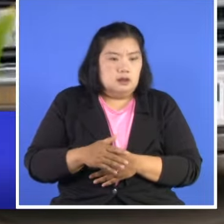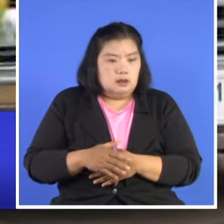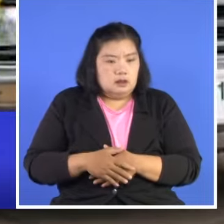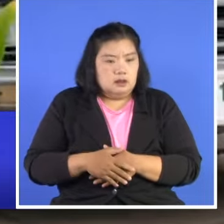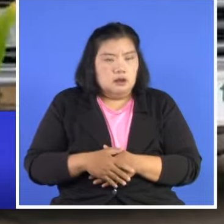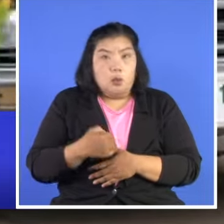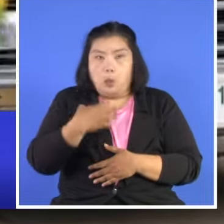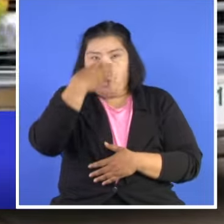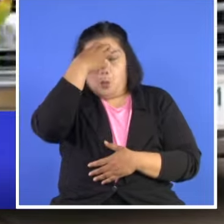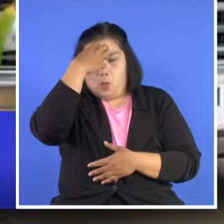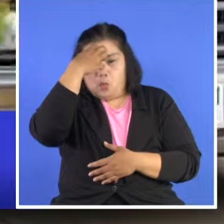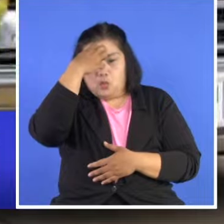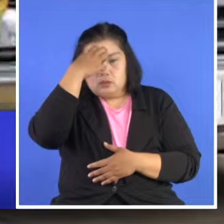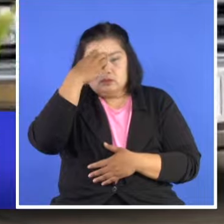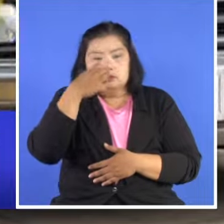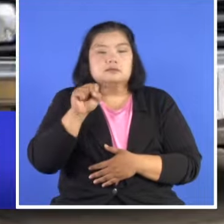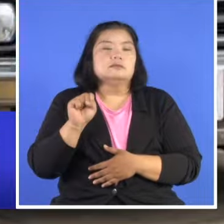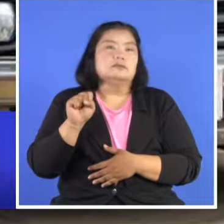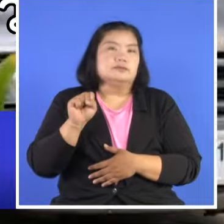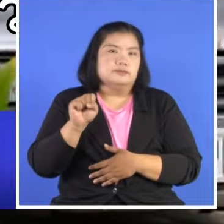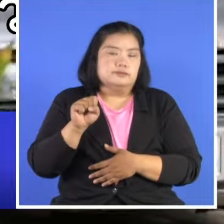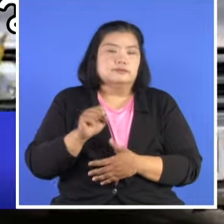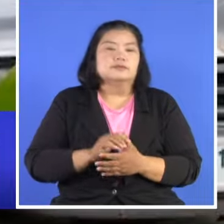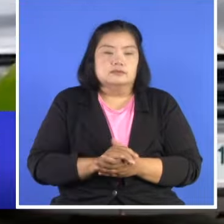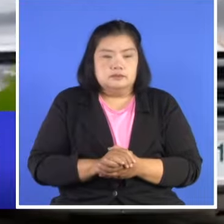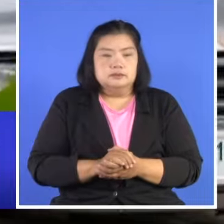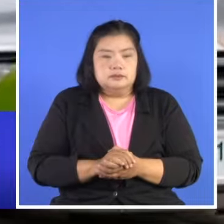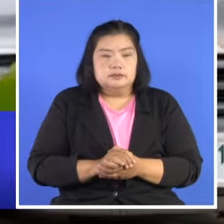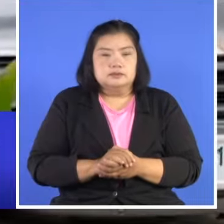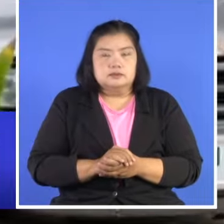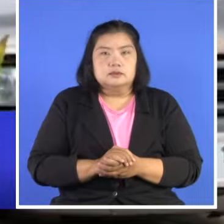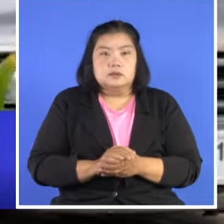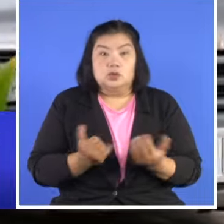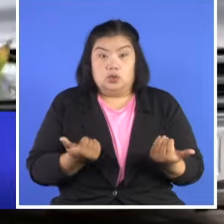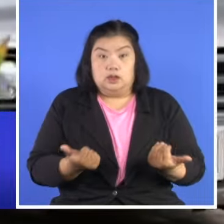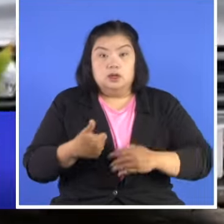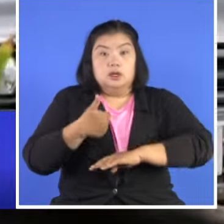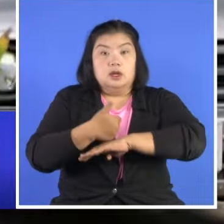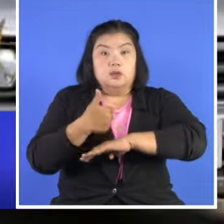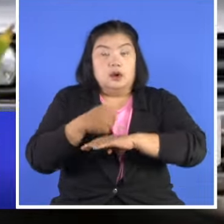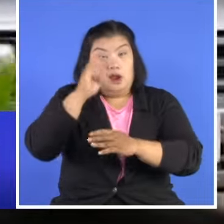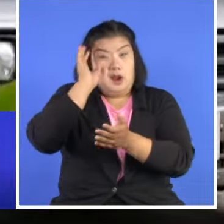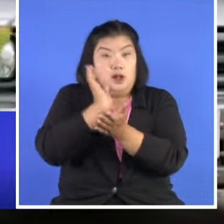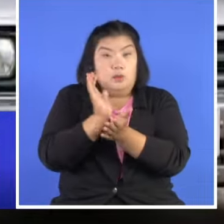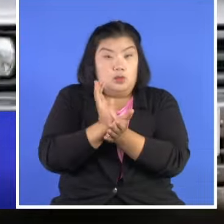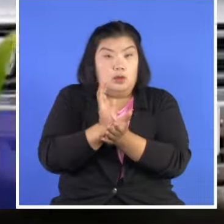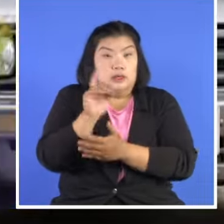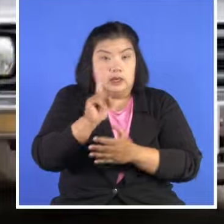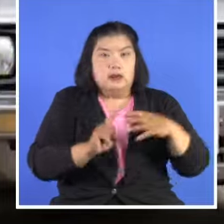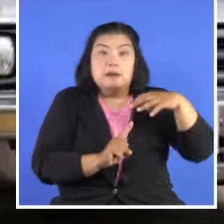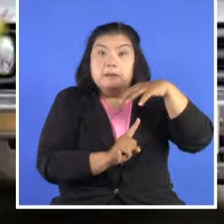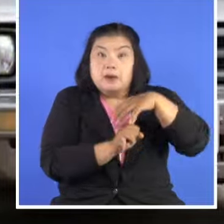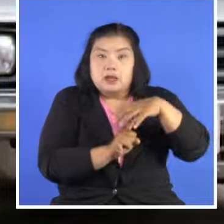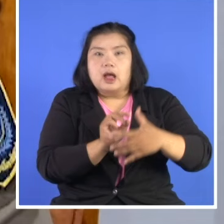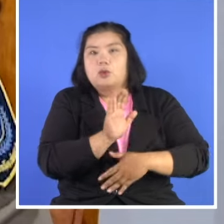นี้ก็เลยเกิดเก็เลยเกิดกันคือในเรื่องของคดีทางผู้กำกับสพเมืองพัทยานะครับคุณผู้ชมบอกว่า